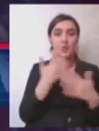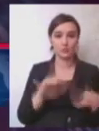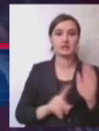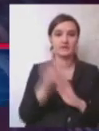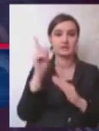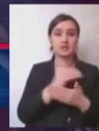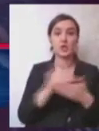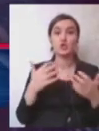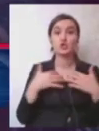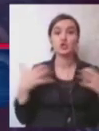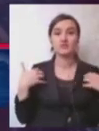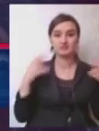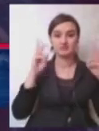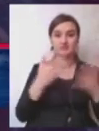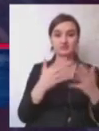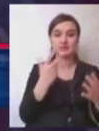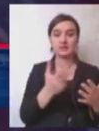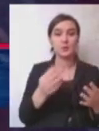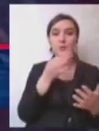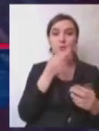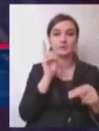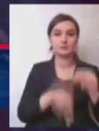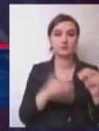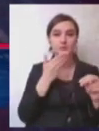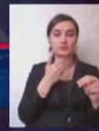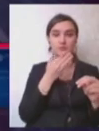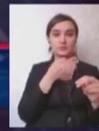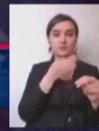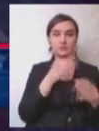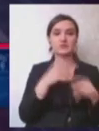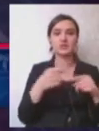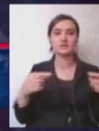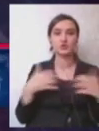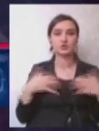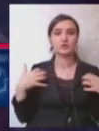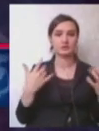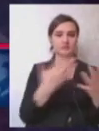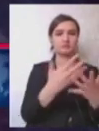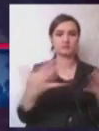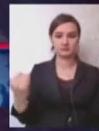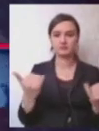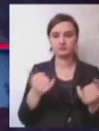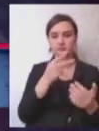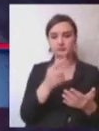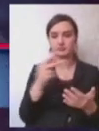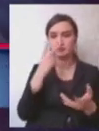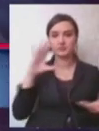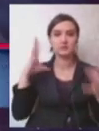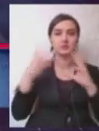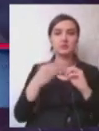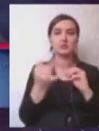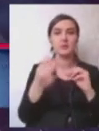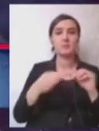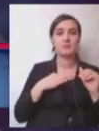ცხოველებზე ექსპერიმენტები ჯერ არ დასრულებულა, მიმდინარეობს სხვადასხვა მოდელის ცხოველებზე და მთლიანობაში სრული პასუხი